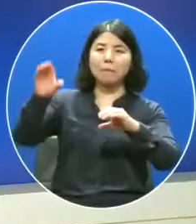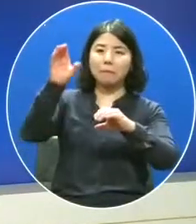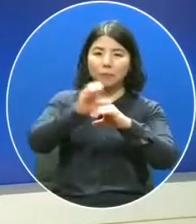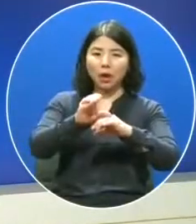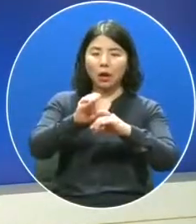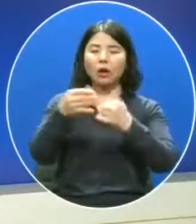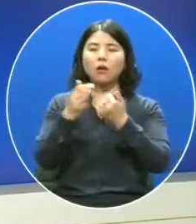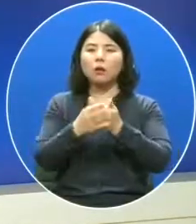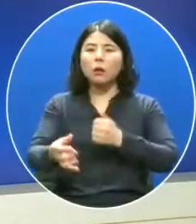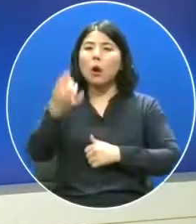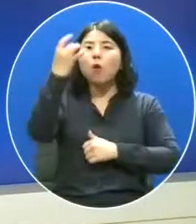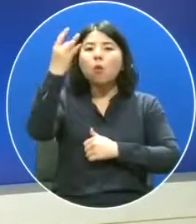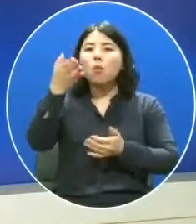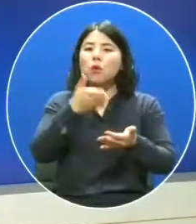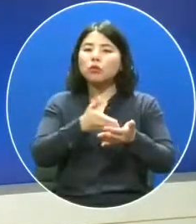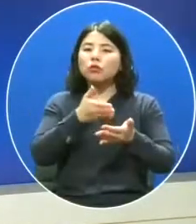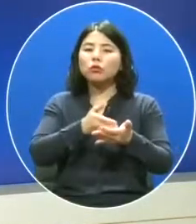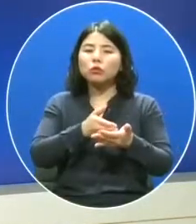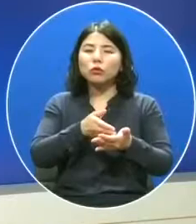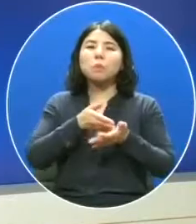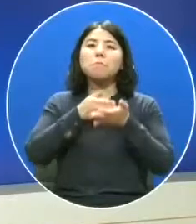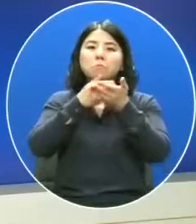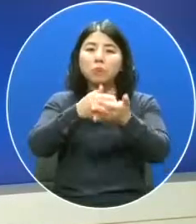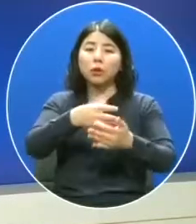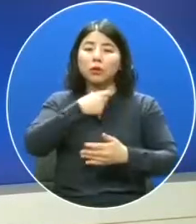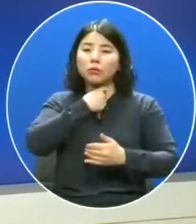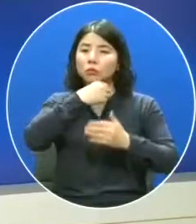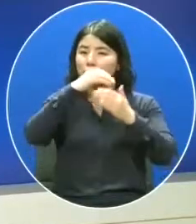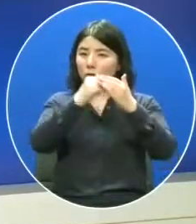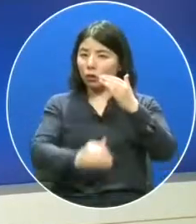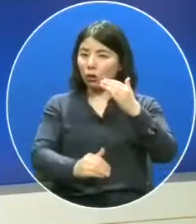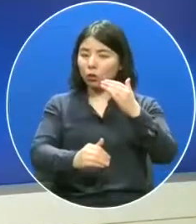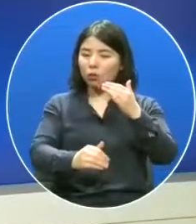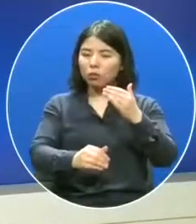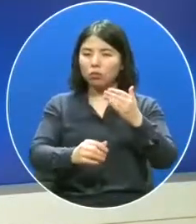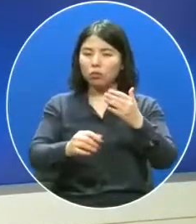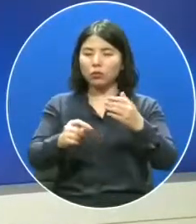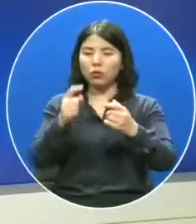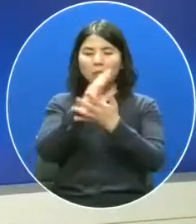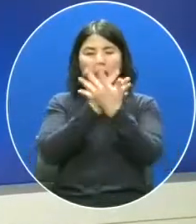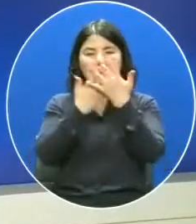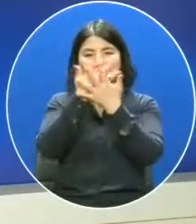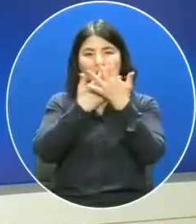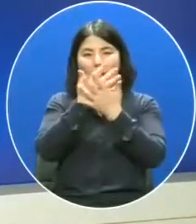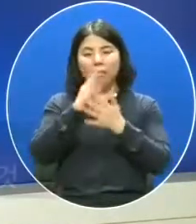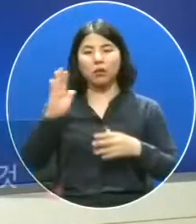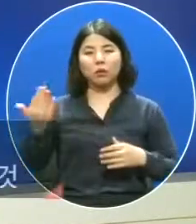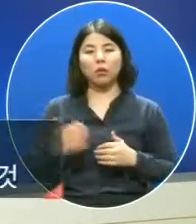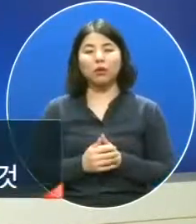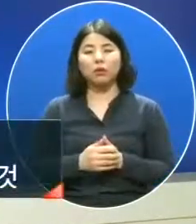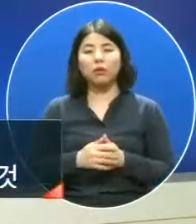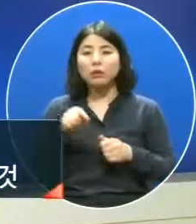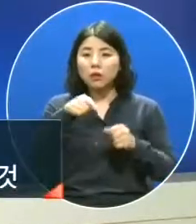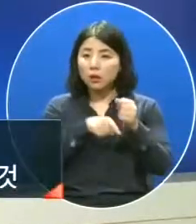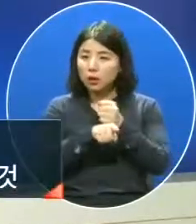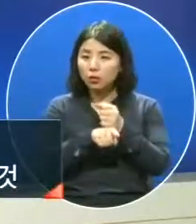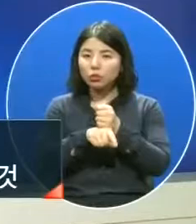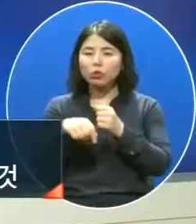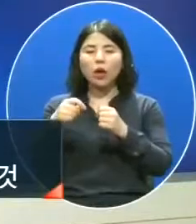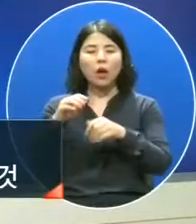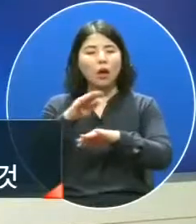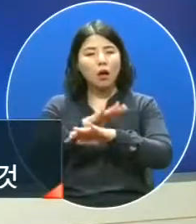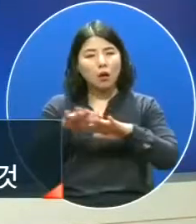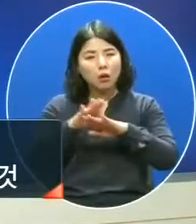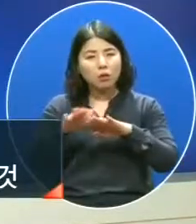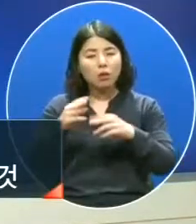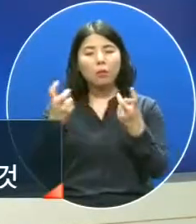덧붙임으로써 본래 이 뉴스에서 제기하고자 하는 문제점이 희석되고 말았습니다. 원인이나 대책이